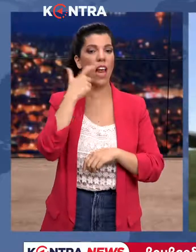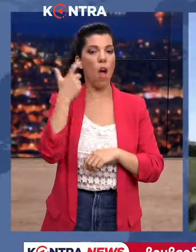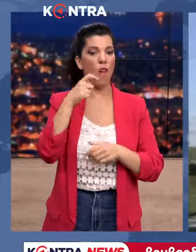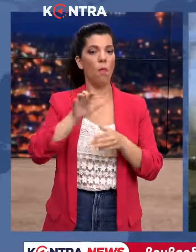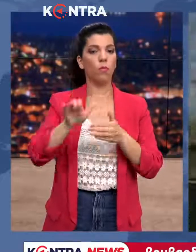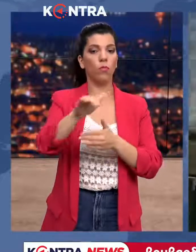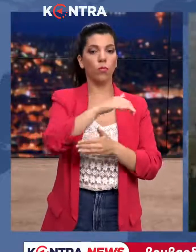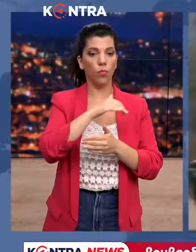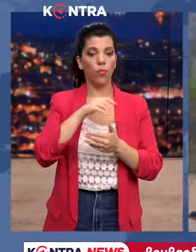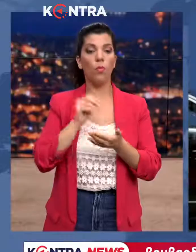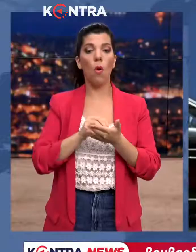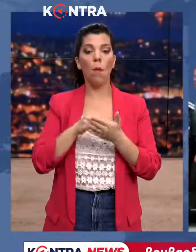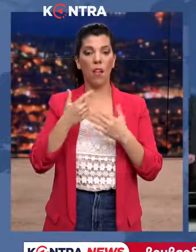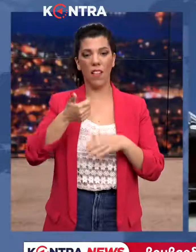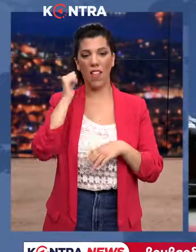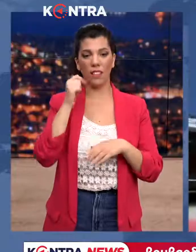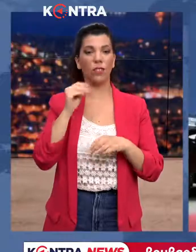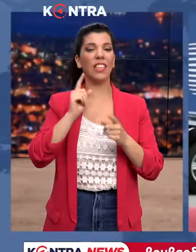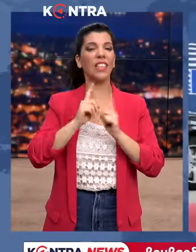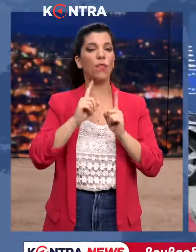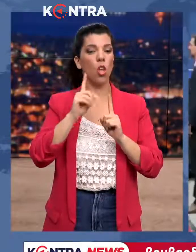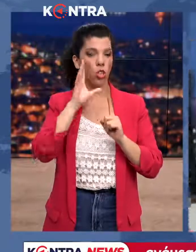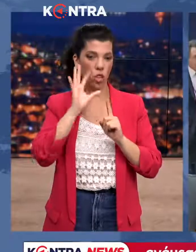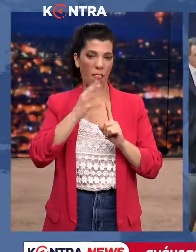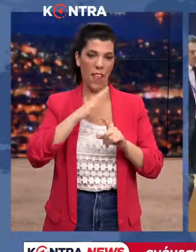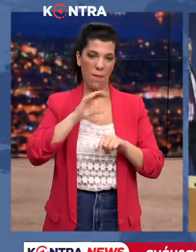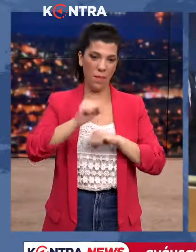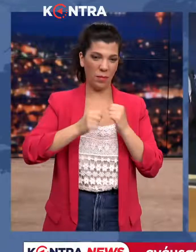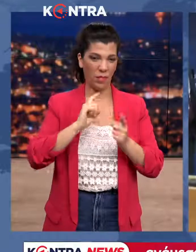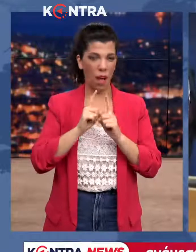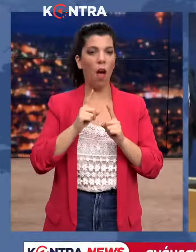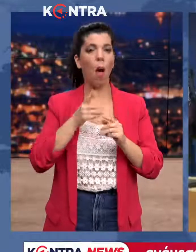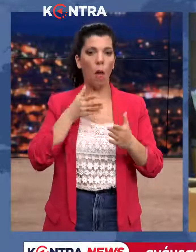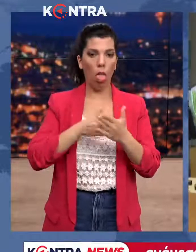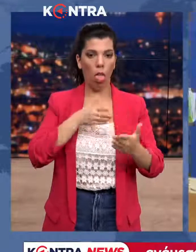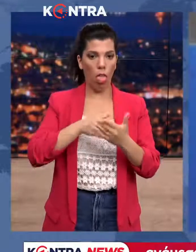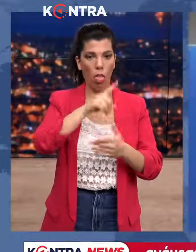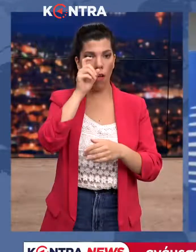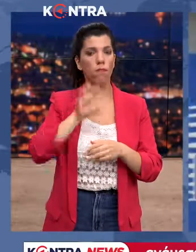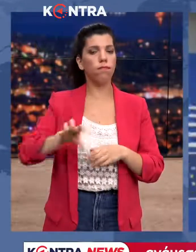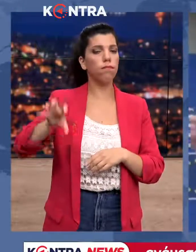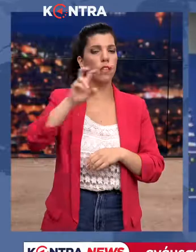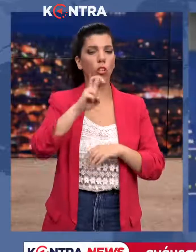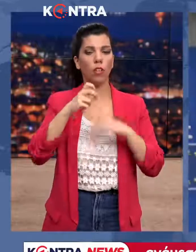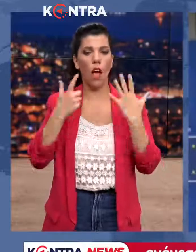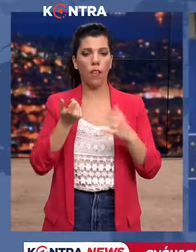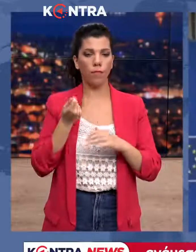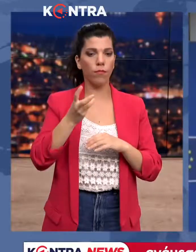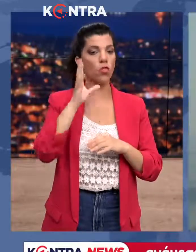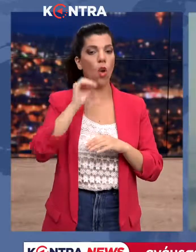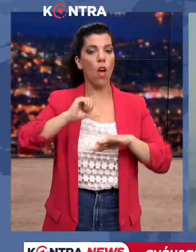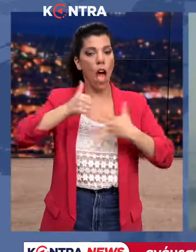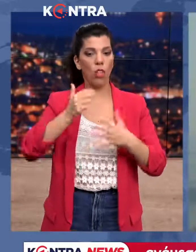παράλληλα με τε εμποδίων έγινε εχθές η επίτευξη συμφωνίας ανάμεσα στους ηγέτες των 27 για το 6ο πακέτο